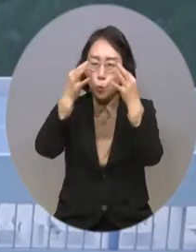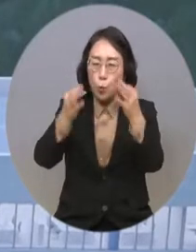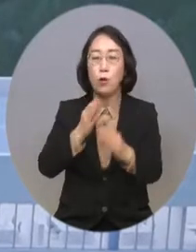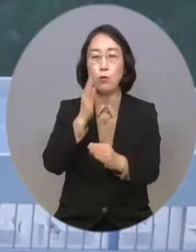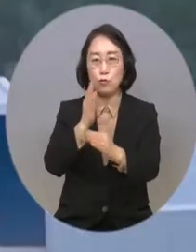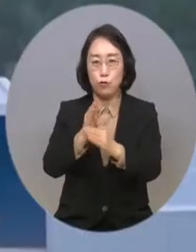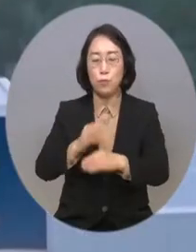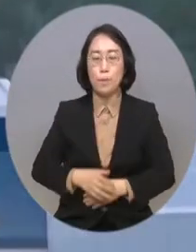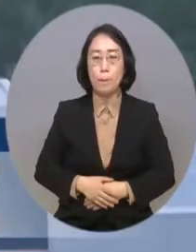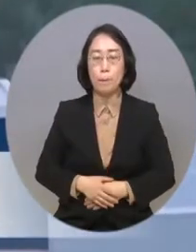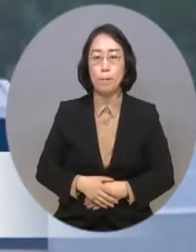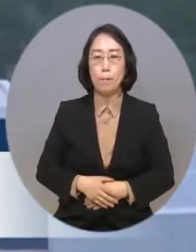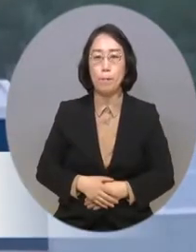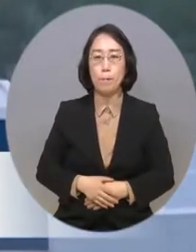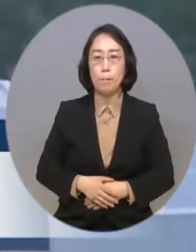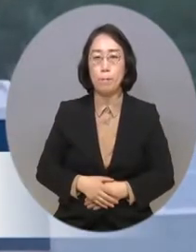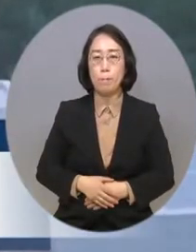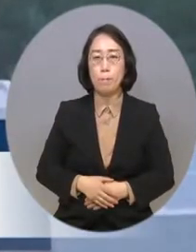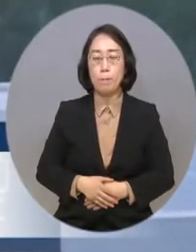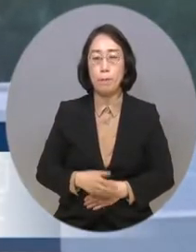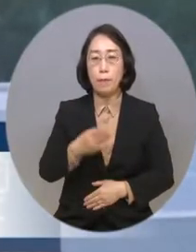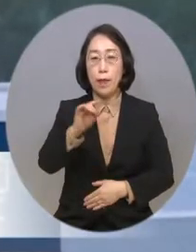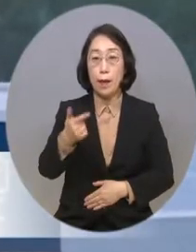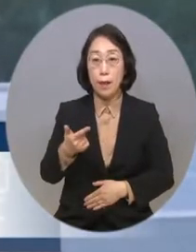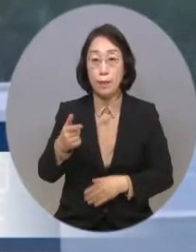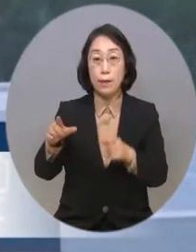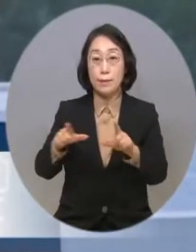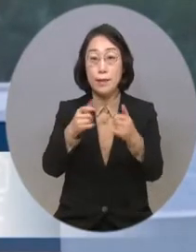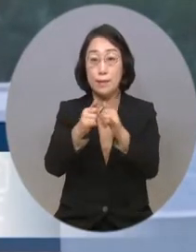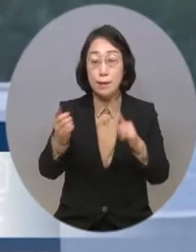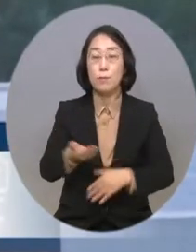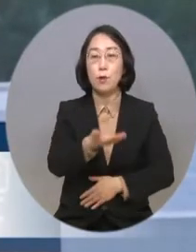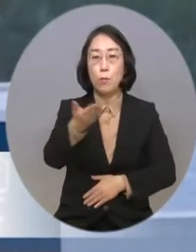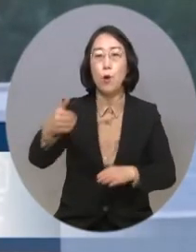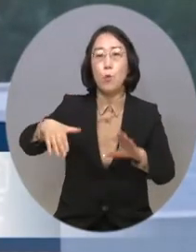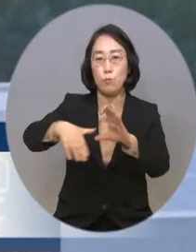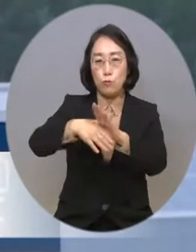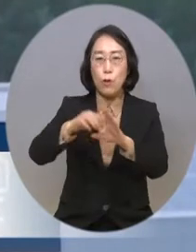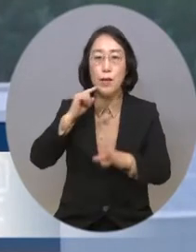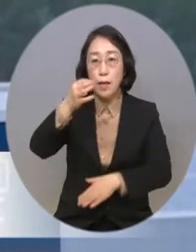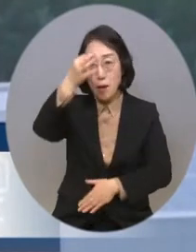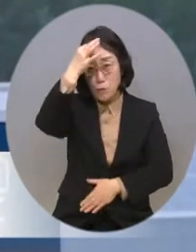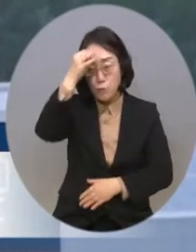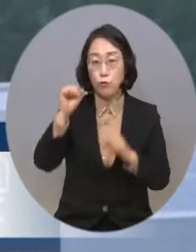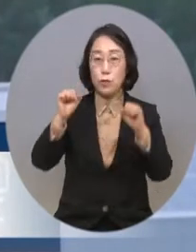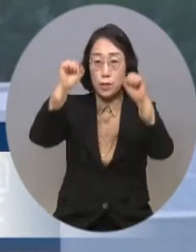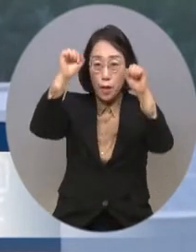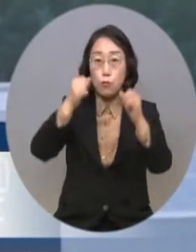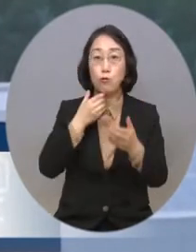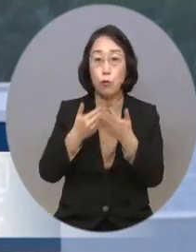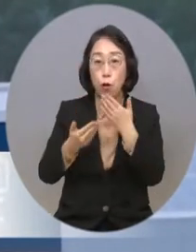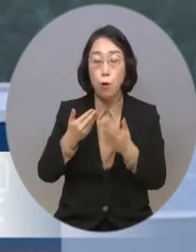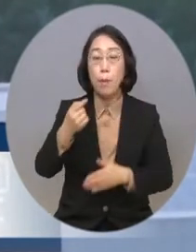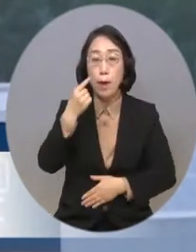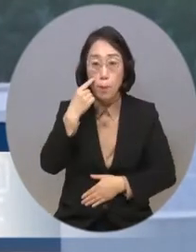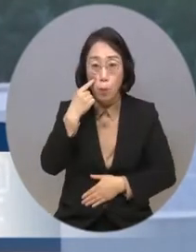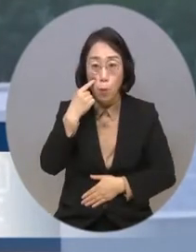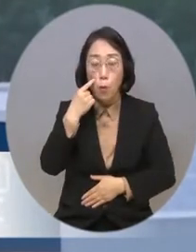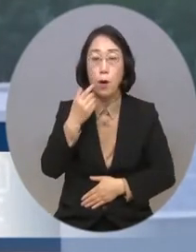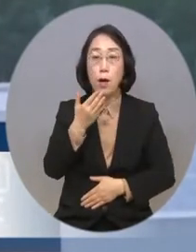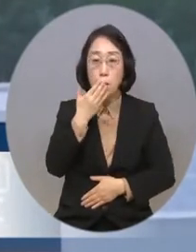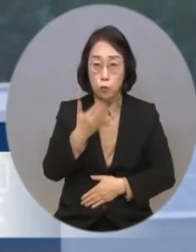왔습니다. 또 우리 태안 국민도 문화와 예술, 체육을 누리고 체험할 수